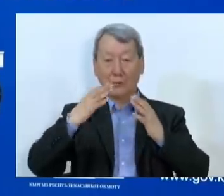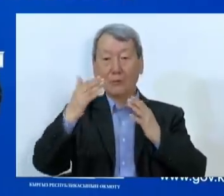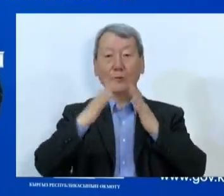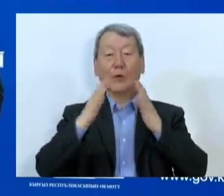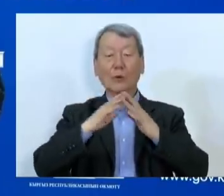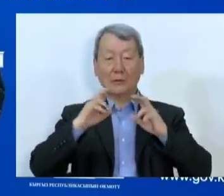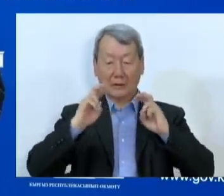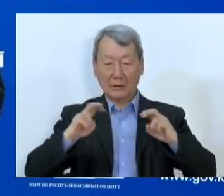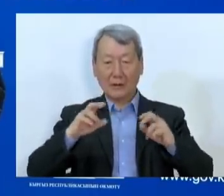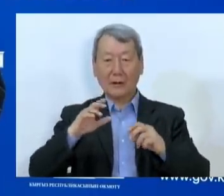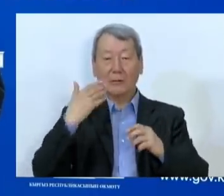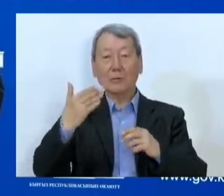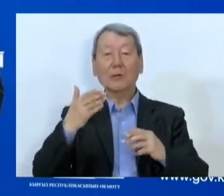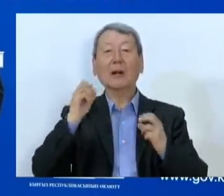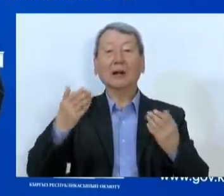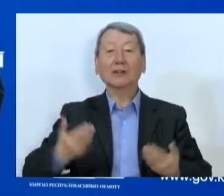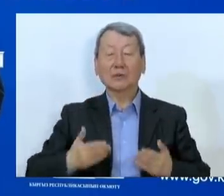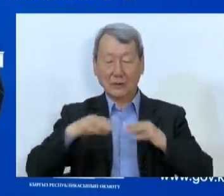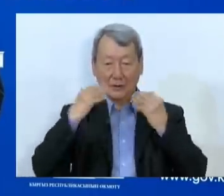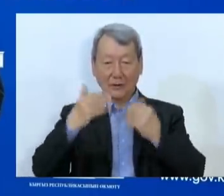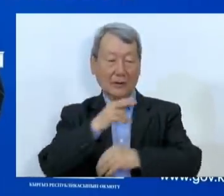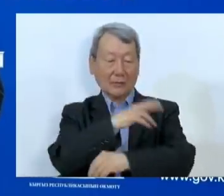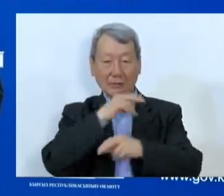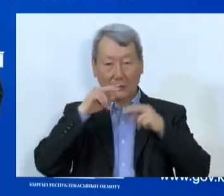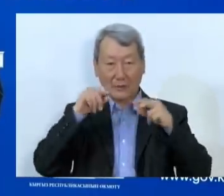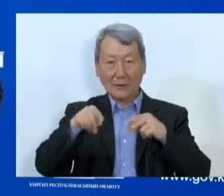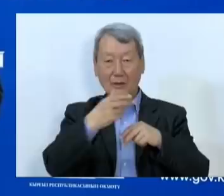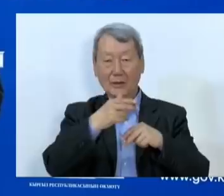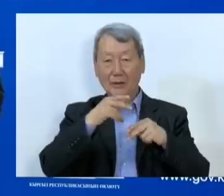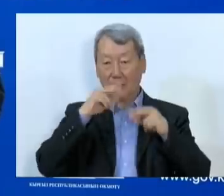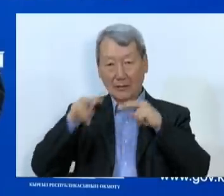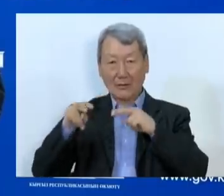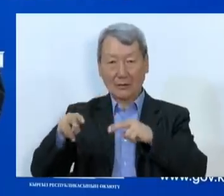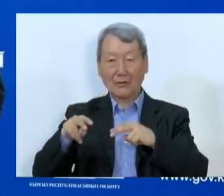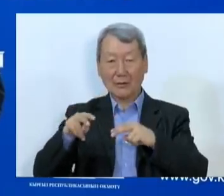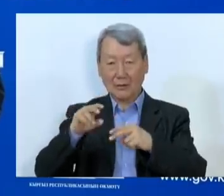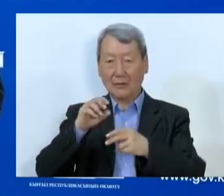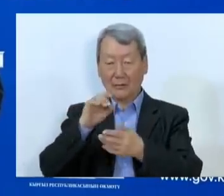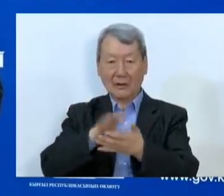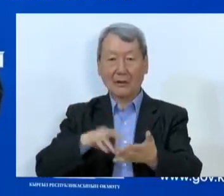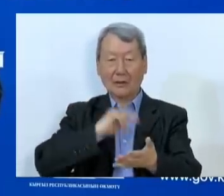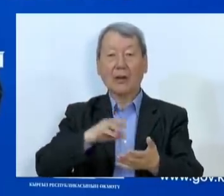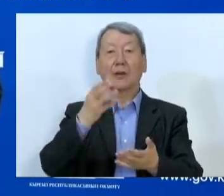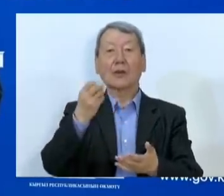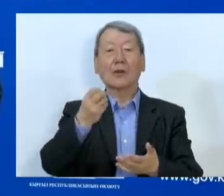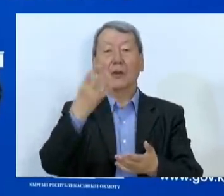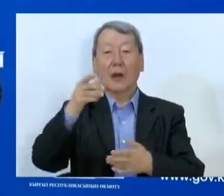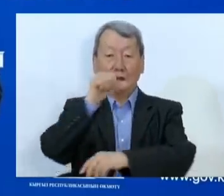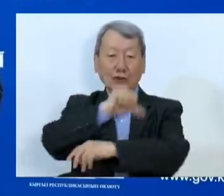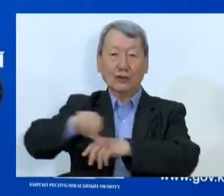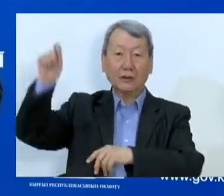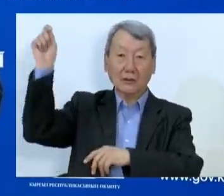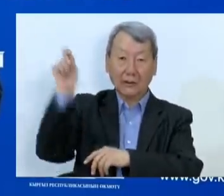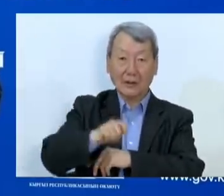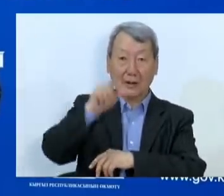дагы булардын үстүнөн дагы жана медициналык көзөмөл жүргүзүлөт. Дагы эле мына чет